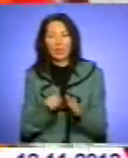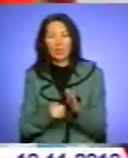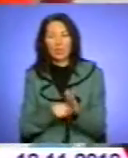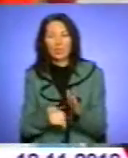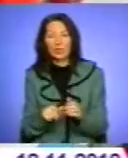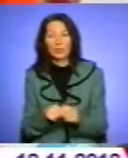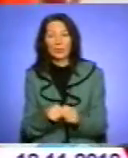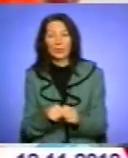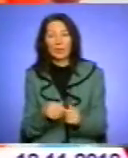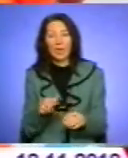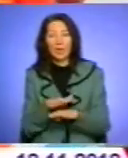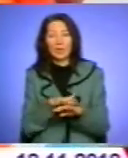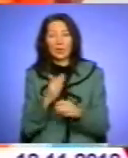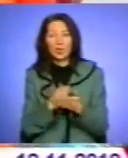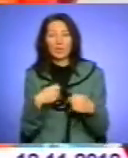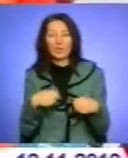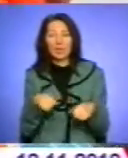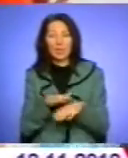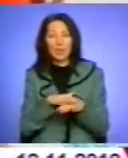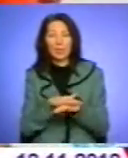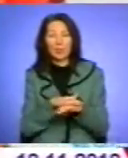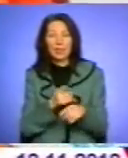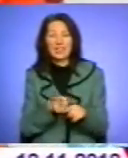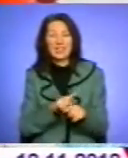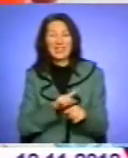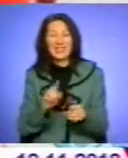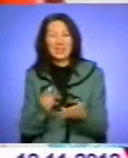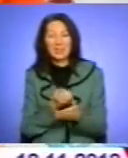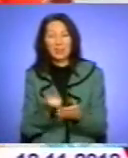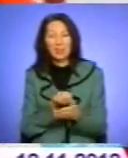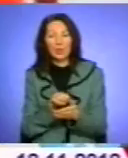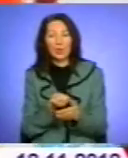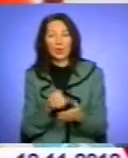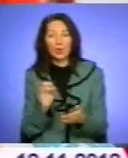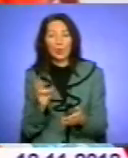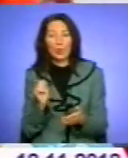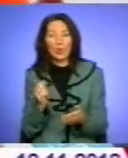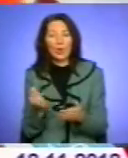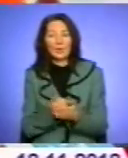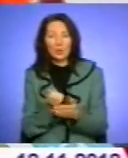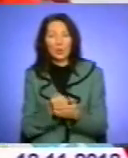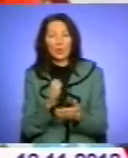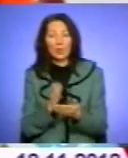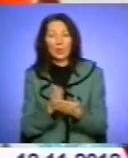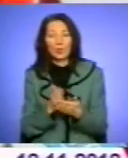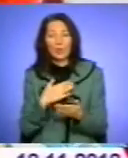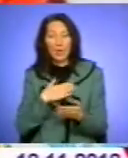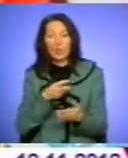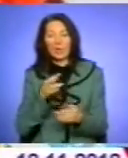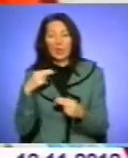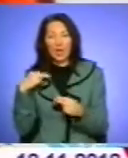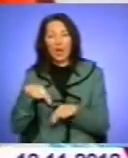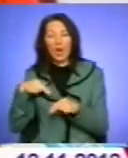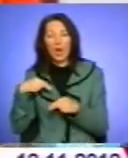Ярмарка є ярмарка. То ж не заробіток. Ну, заробіток. заробіток, то ми на роботі, там нам гроші платять, а